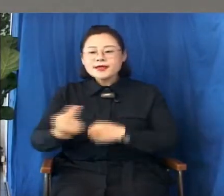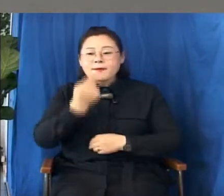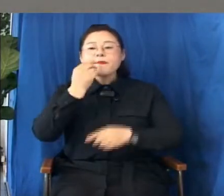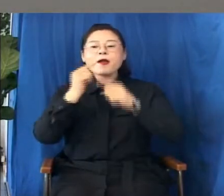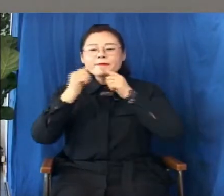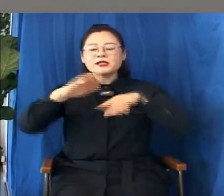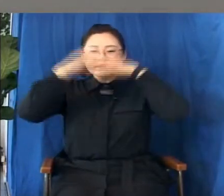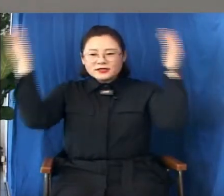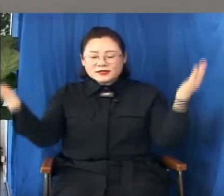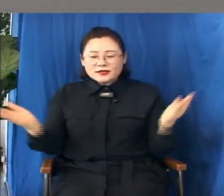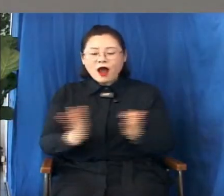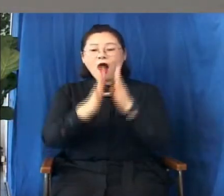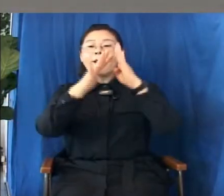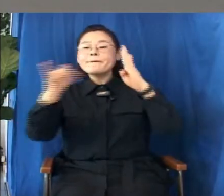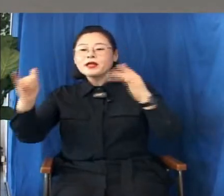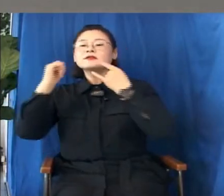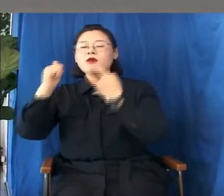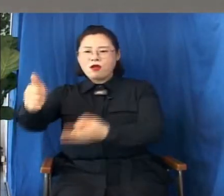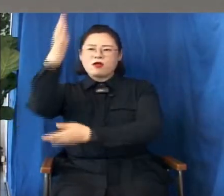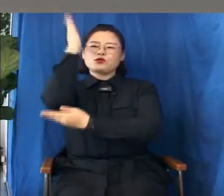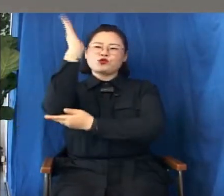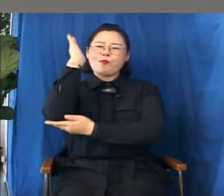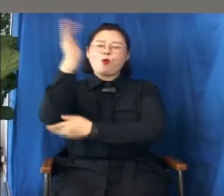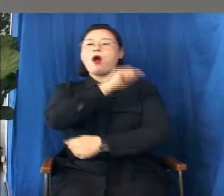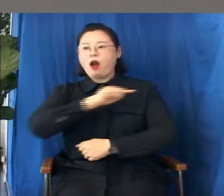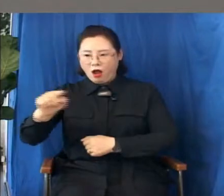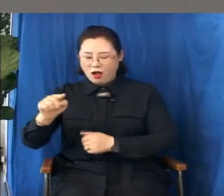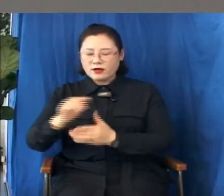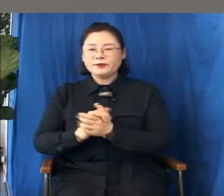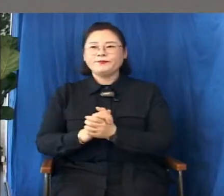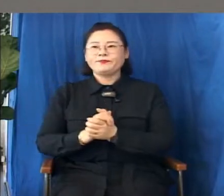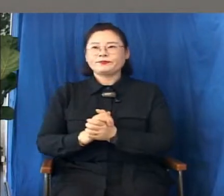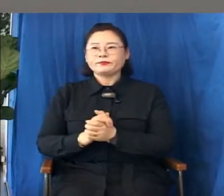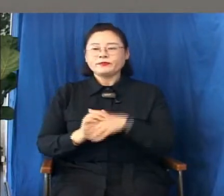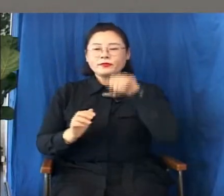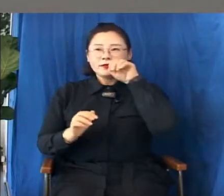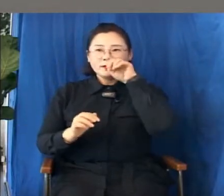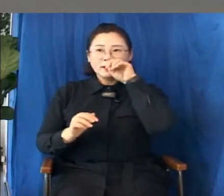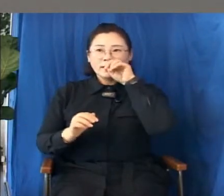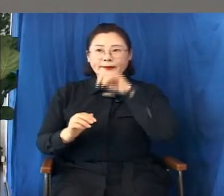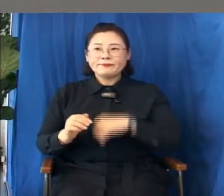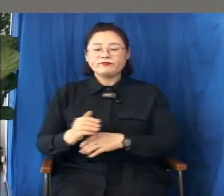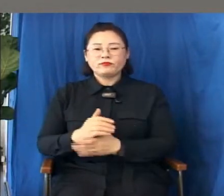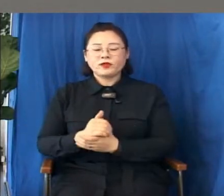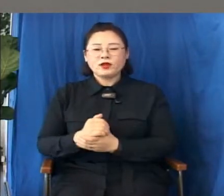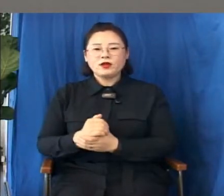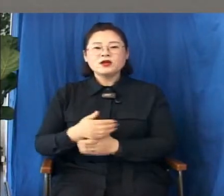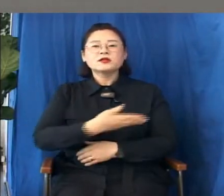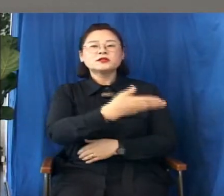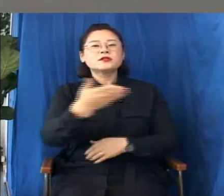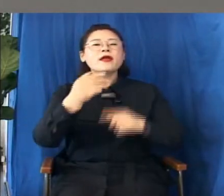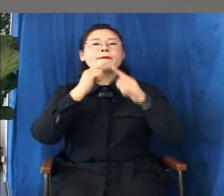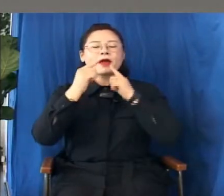다 백성에게 말하라. 그들이 하고 있는 말은 생명의 말씀이었습니다.